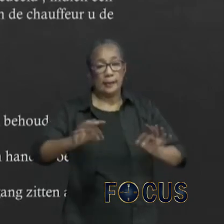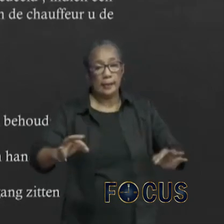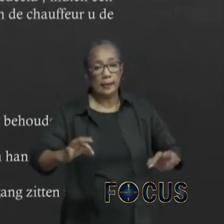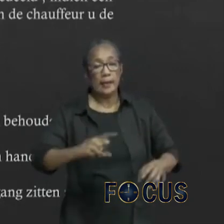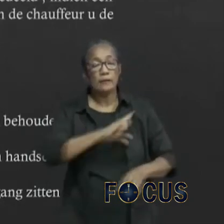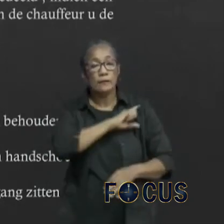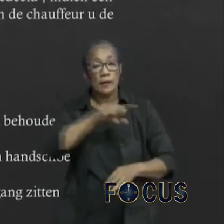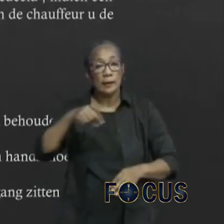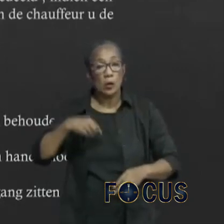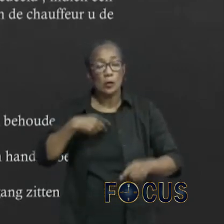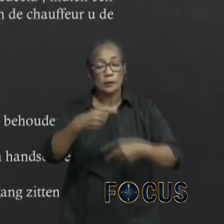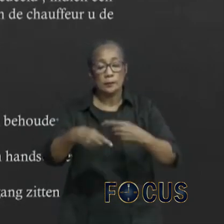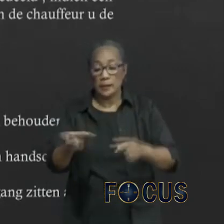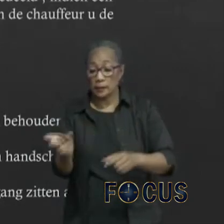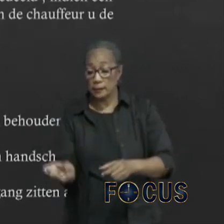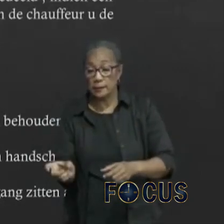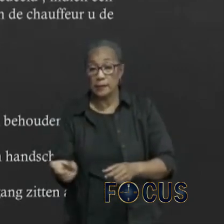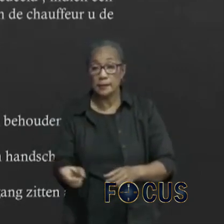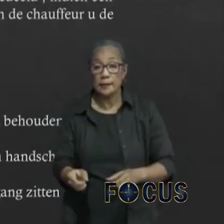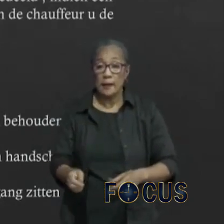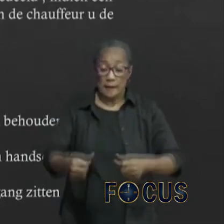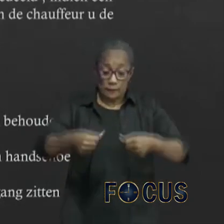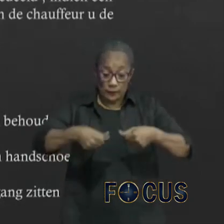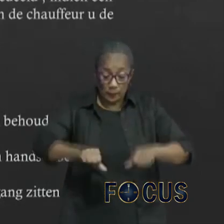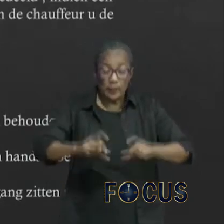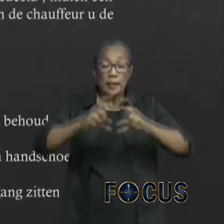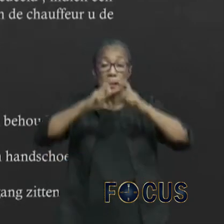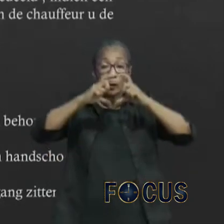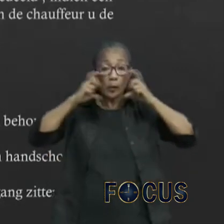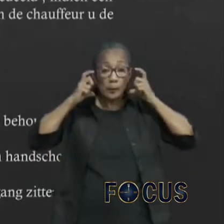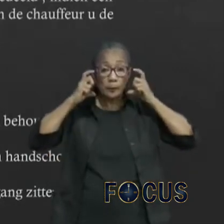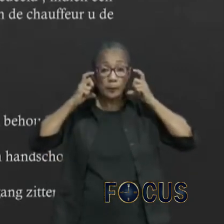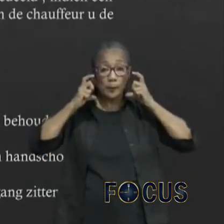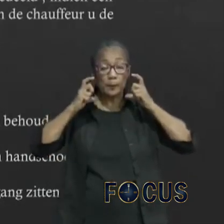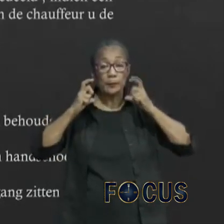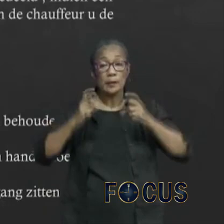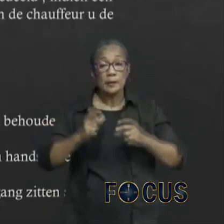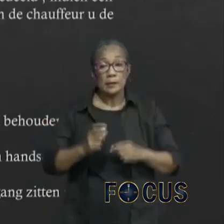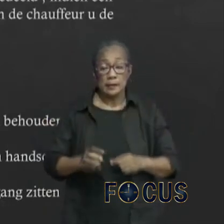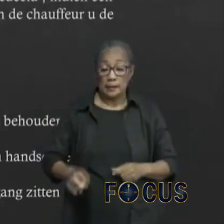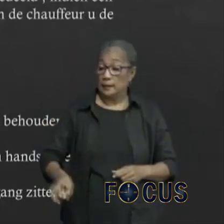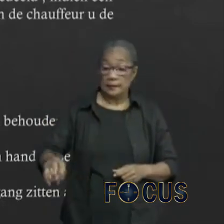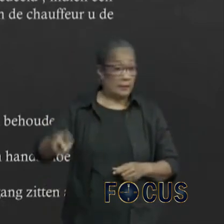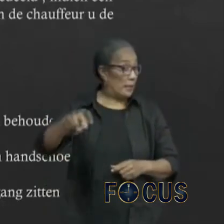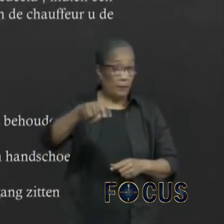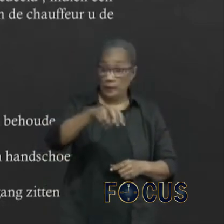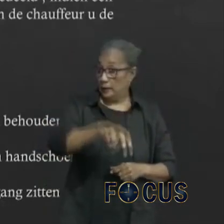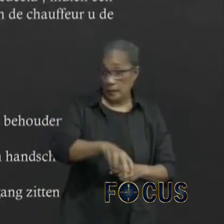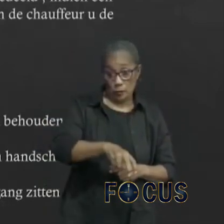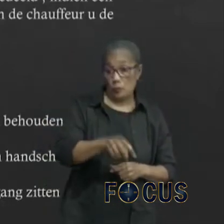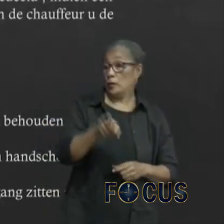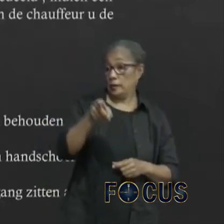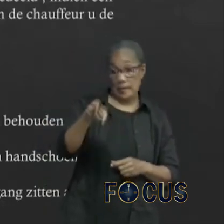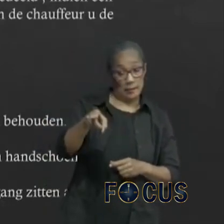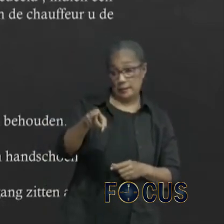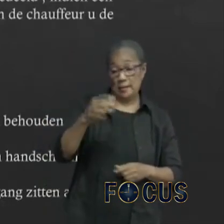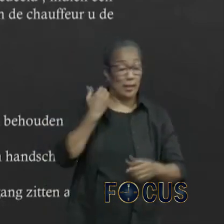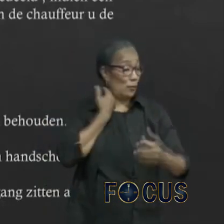onze passagiers toe. Verplicht mondkap tijdens de rit. Stap niet in de bus wanneer u